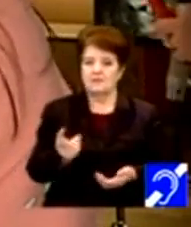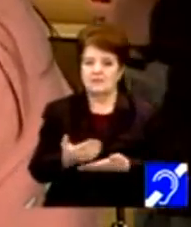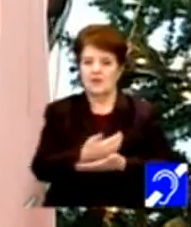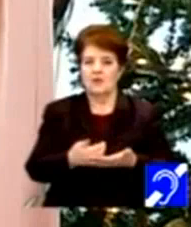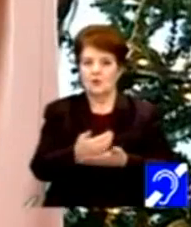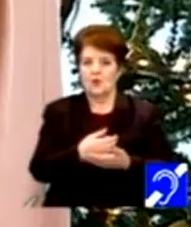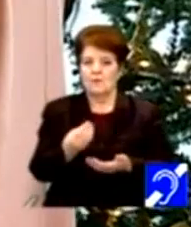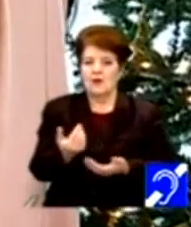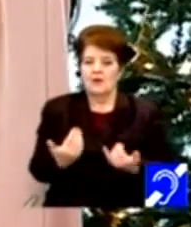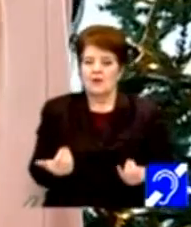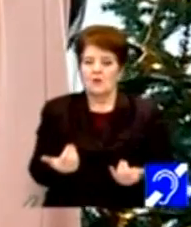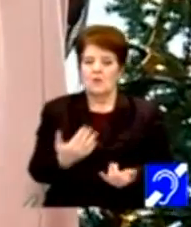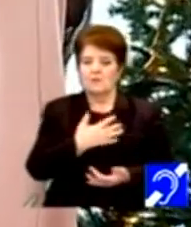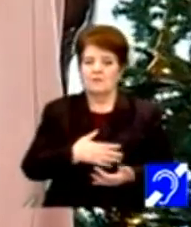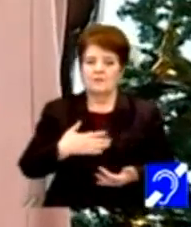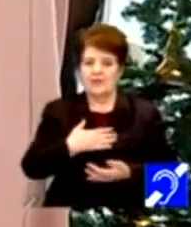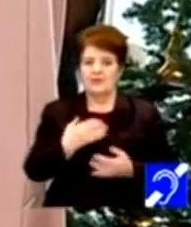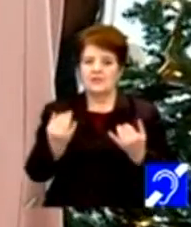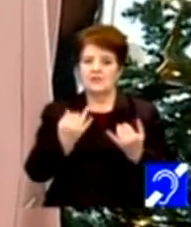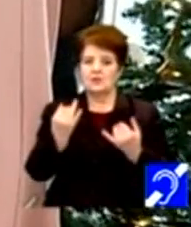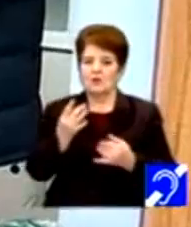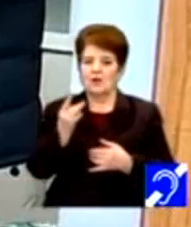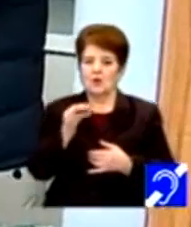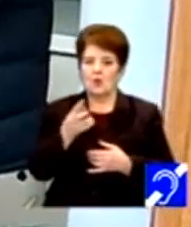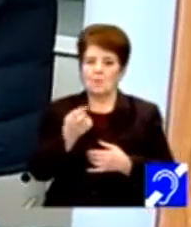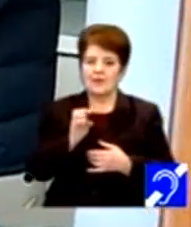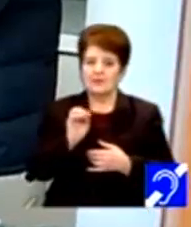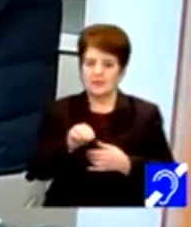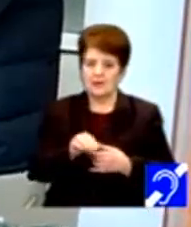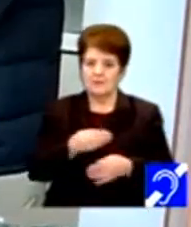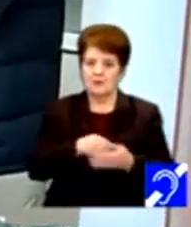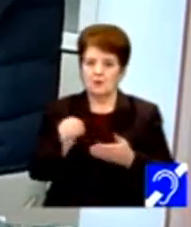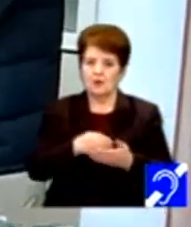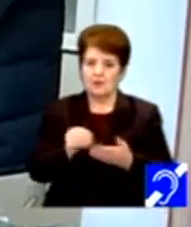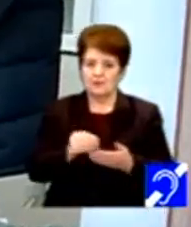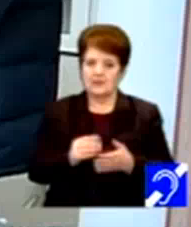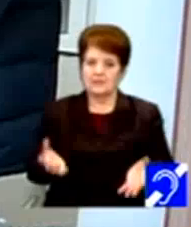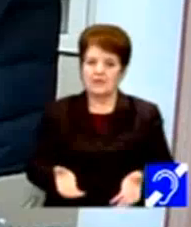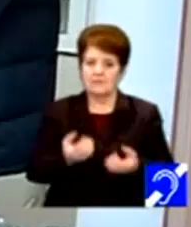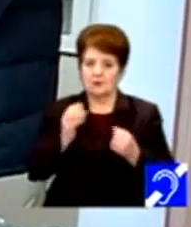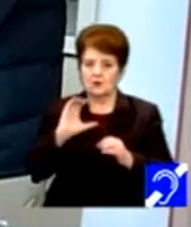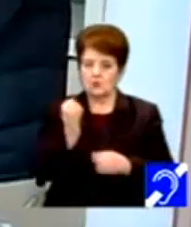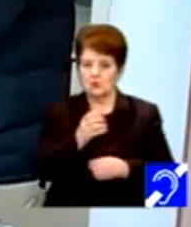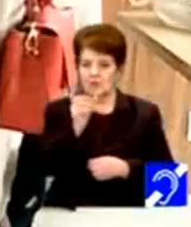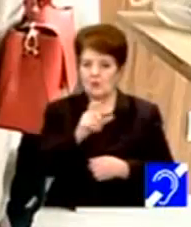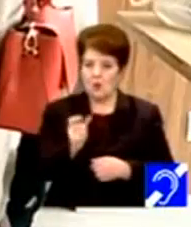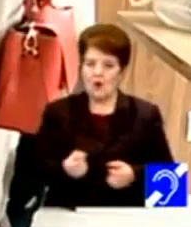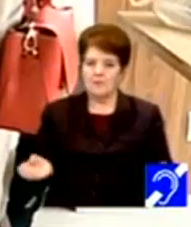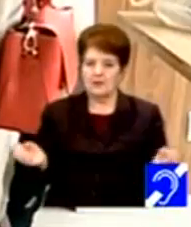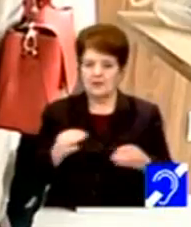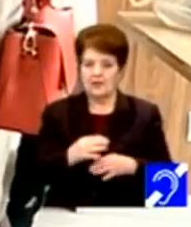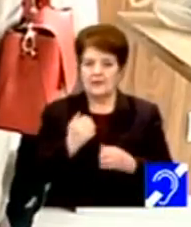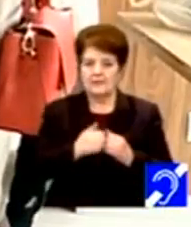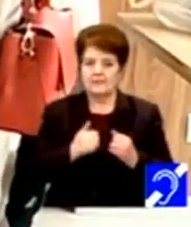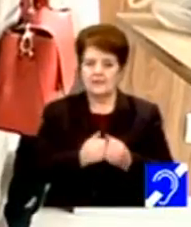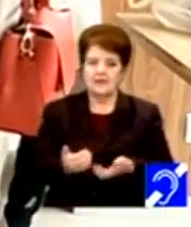banii aceștia. Emoționați de istoria lui Robert și de suma uriașă pentru procurarea serului Salvator, sute de oameni se mobilizează zilnic